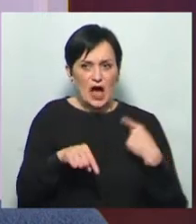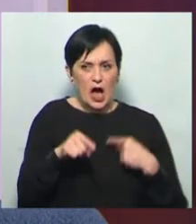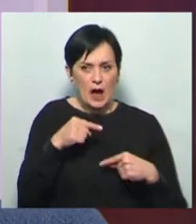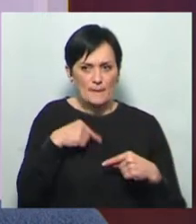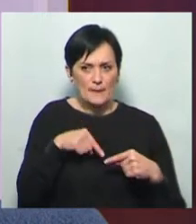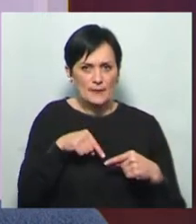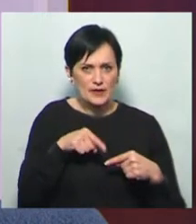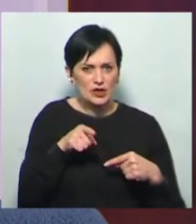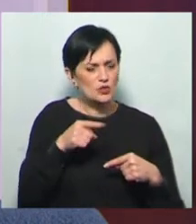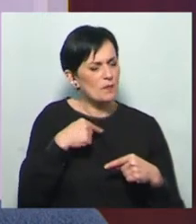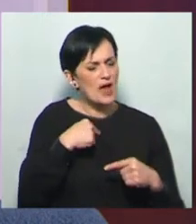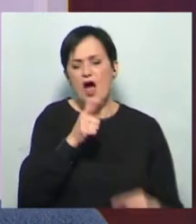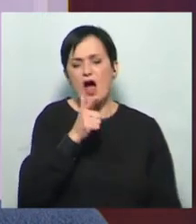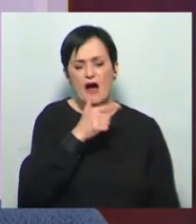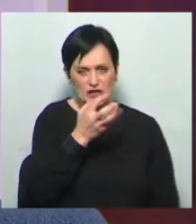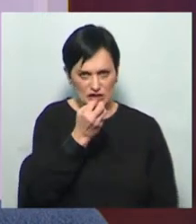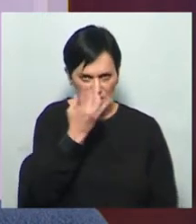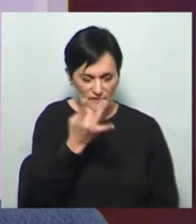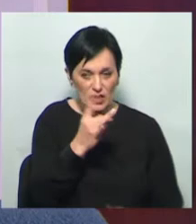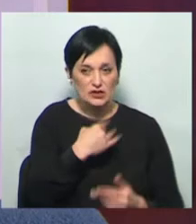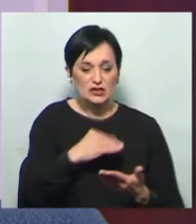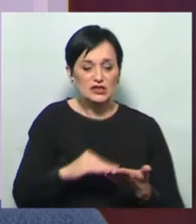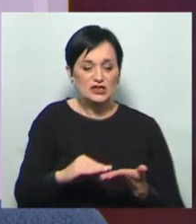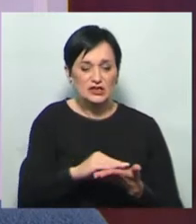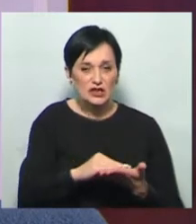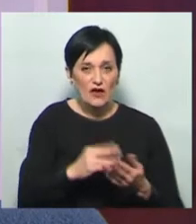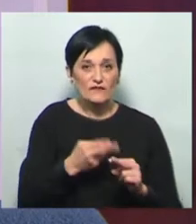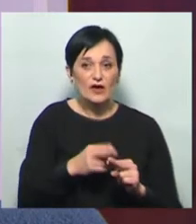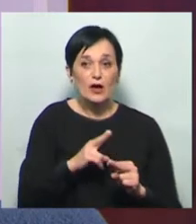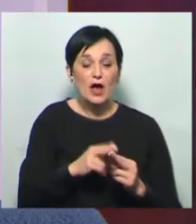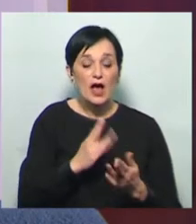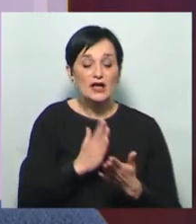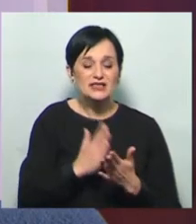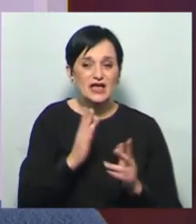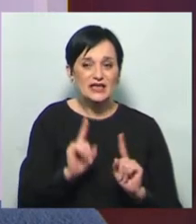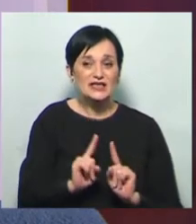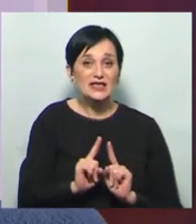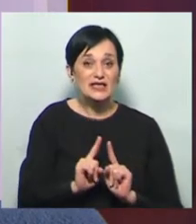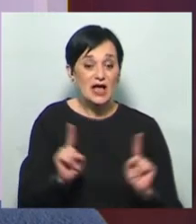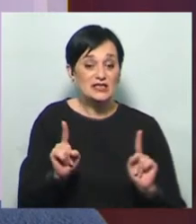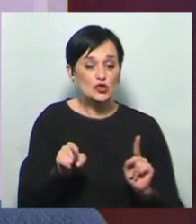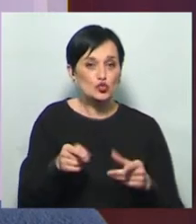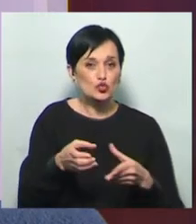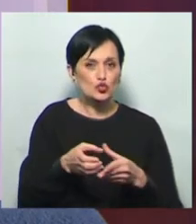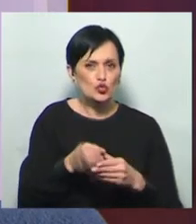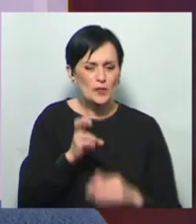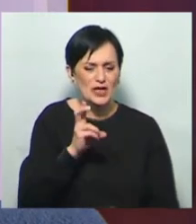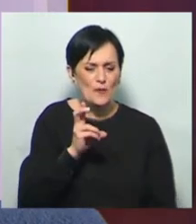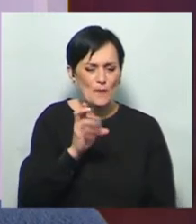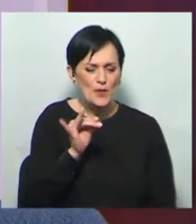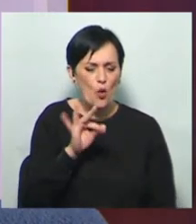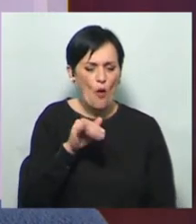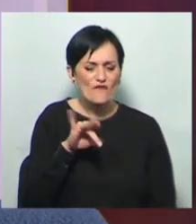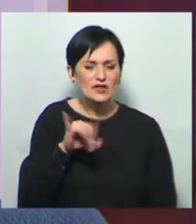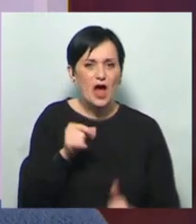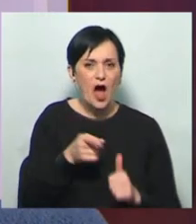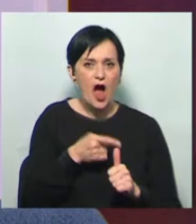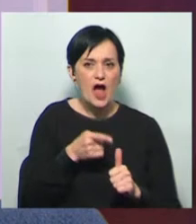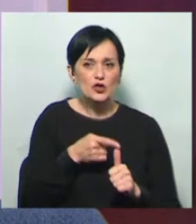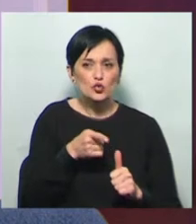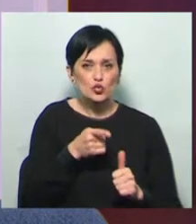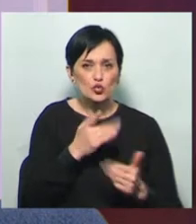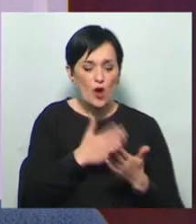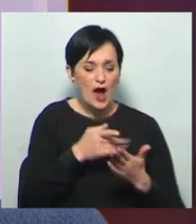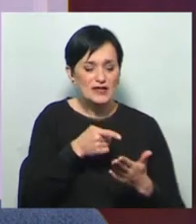ხშირად საუბრობ და არ დავიზარებ, კიდევ ერთხელ დავიმეორებ, ეს არის განსაკუთრებული ჯგუფი ბიოფლავონოიდები, ქვია, ეს არის